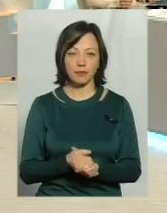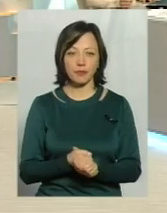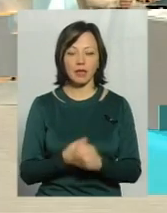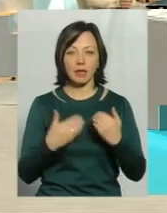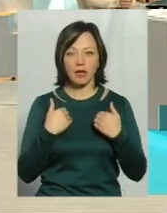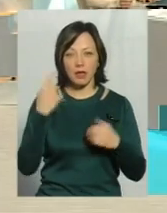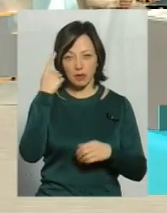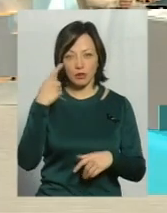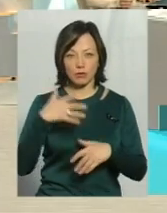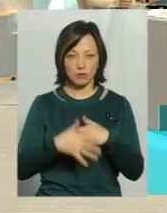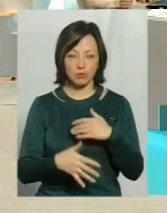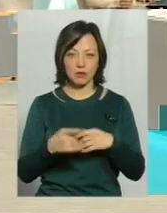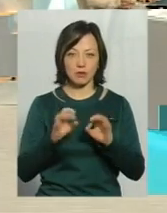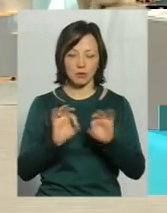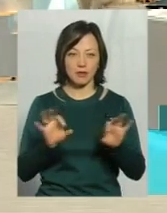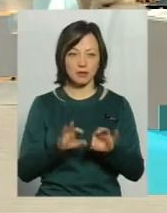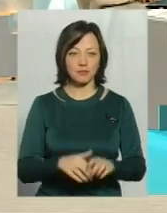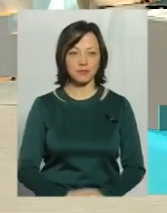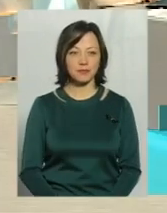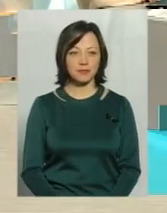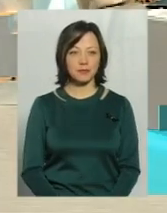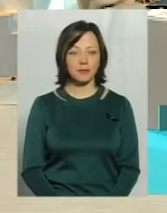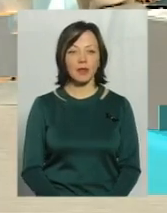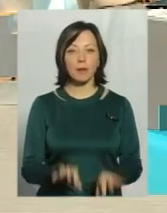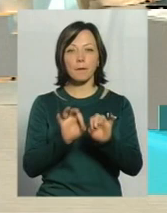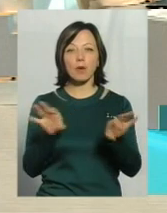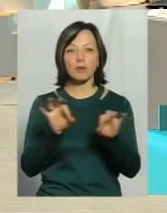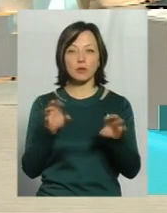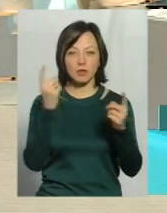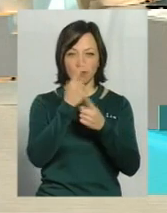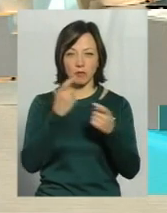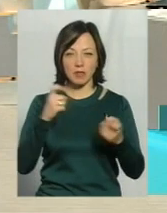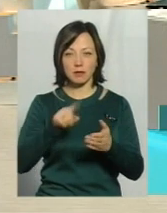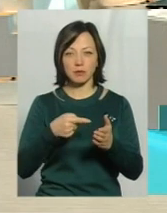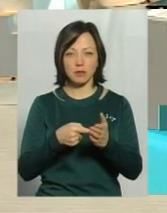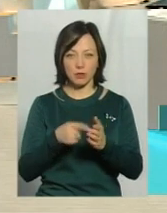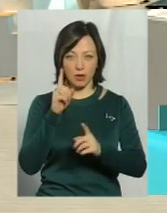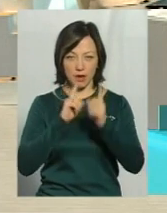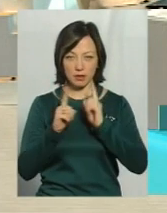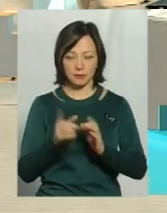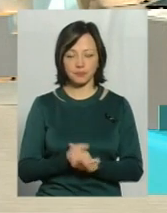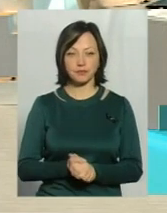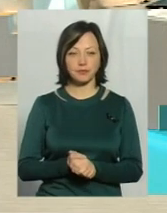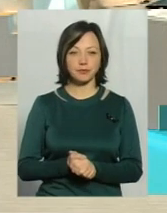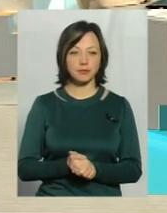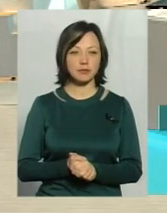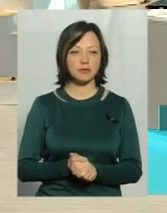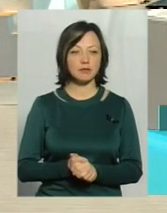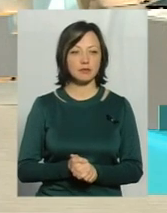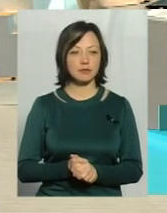так думаю, що я зрозуміло сказав. Так. А тепер, прошу, прокоментуйте все ж таки інформацію, яку ви... Ну, інформація така,